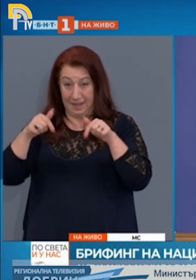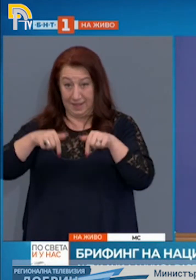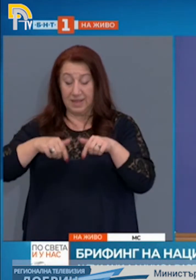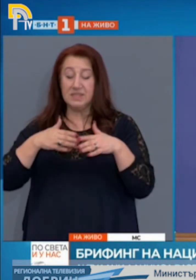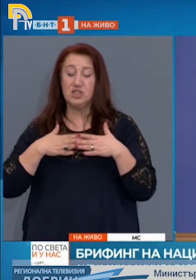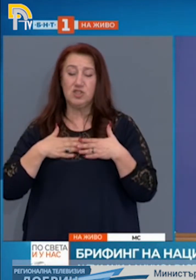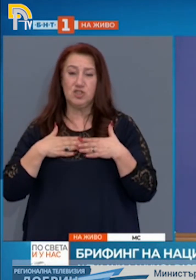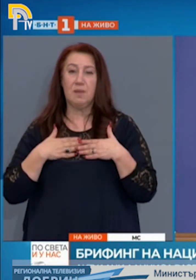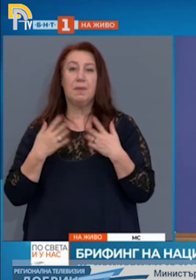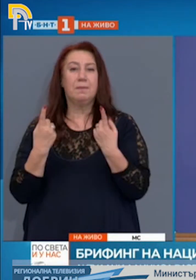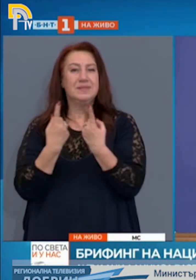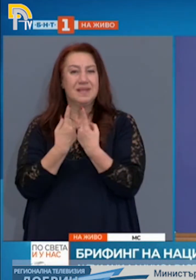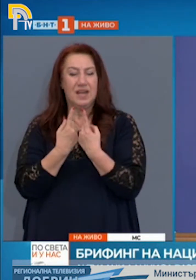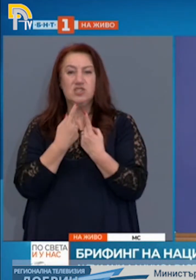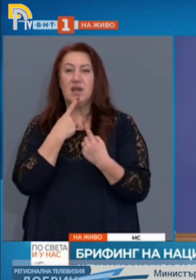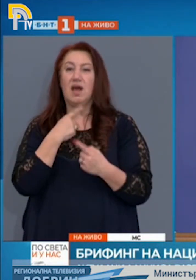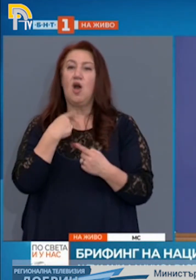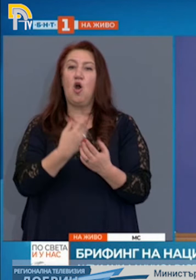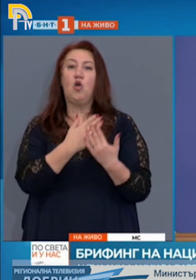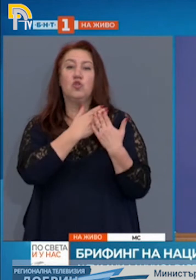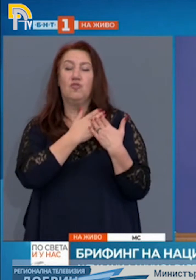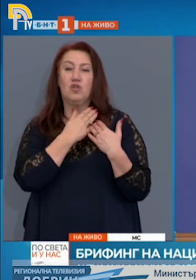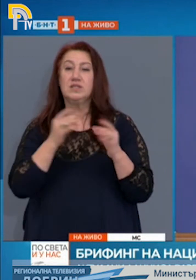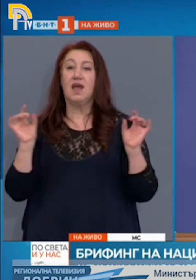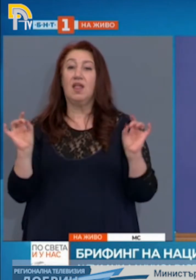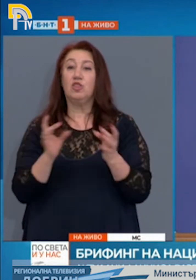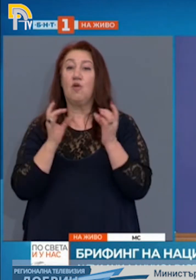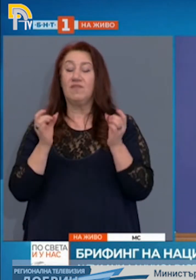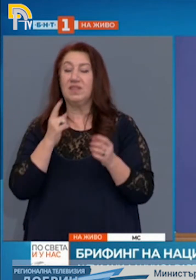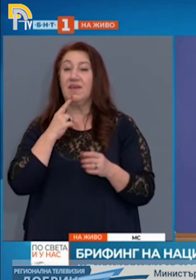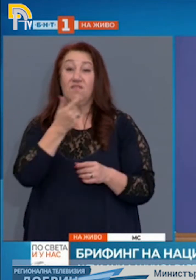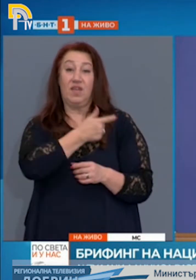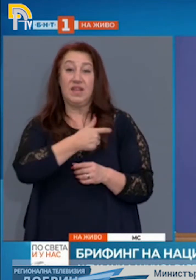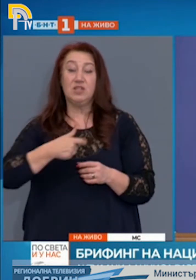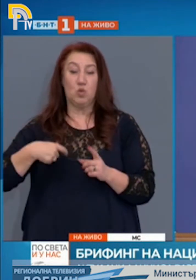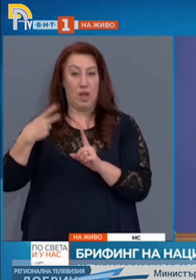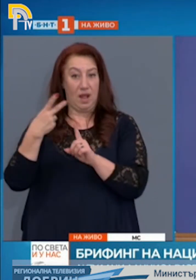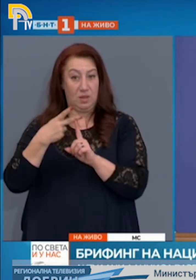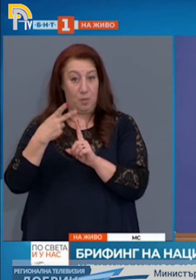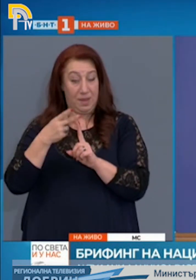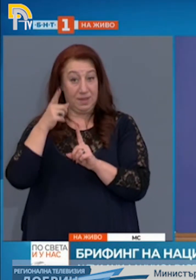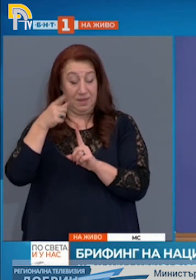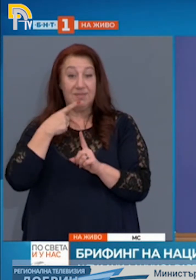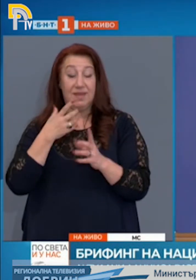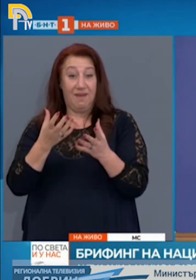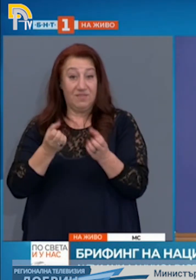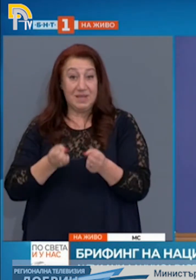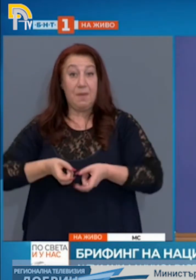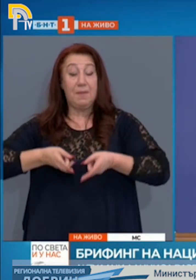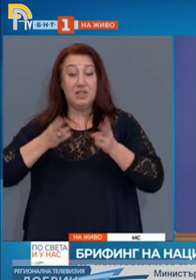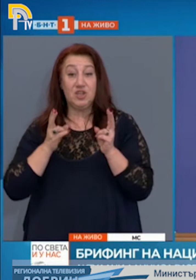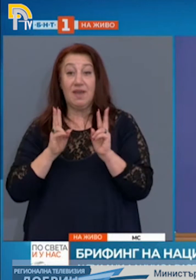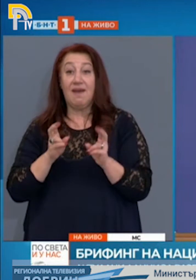отговорниците за новините в националните медии, където да вземем решения как да